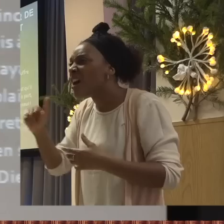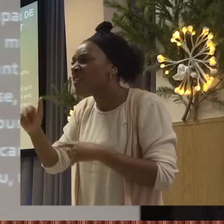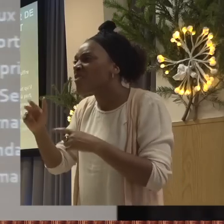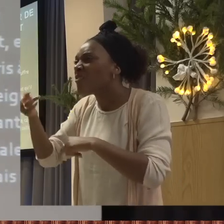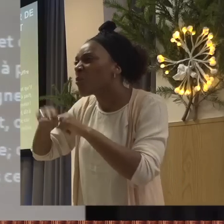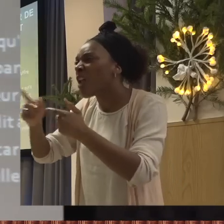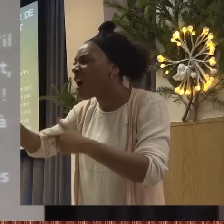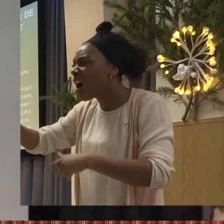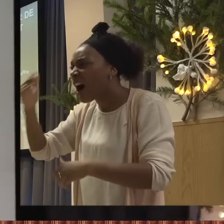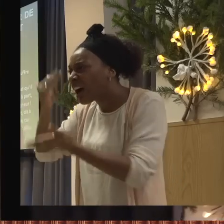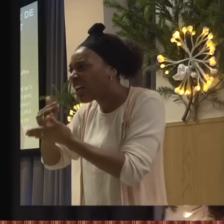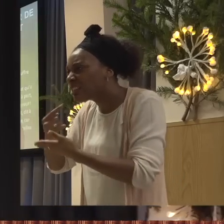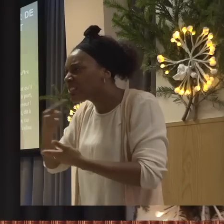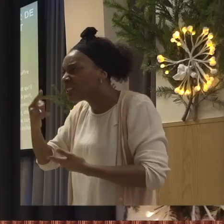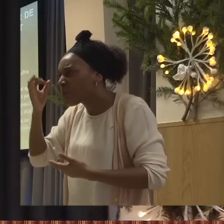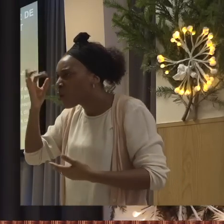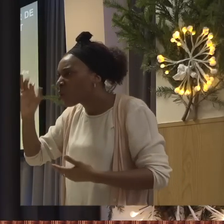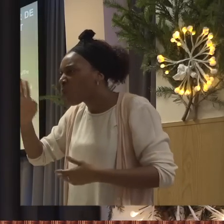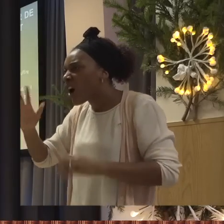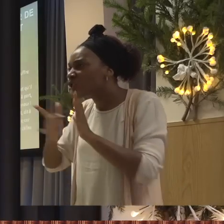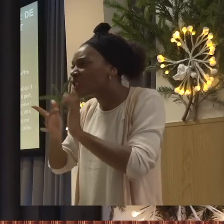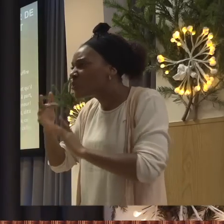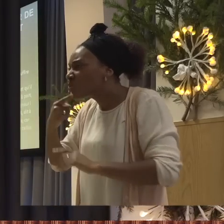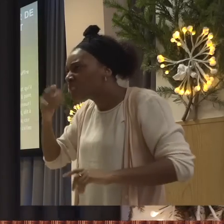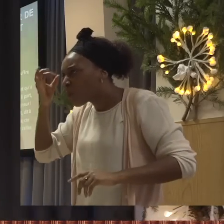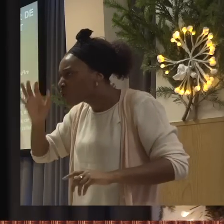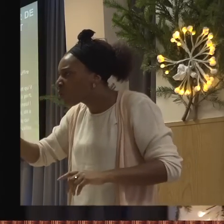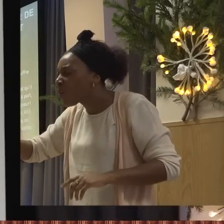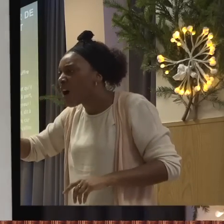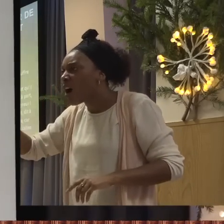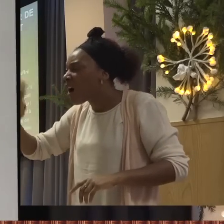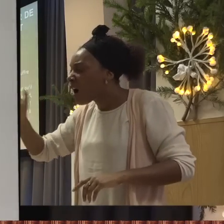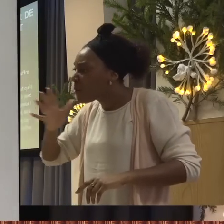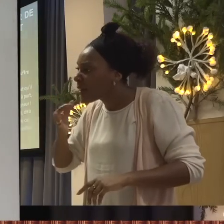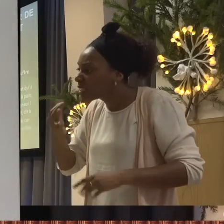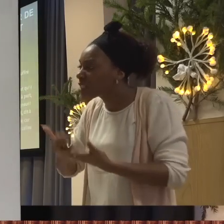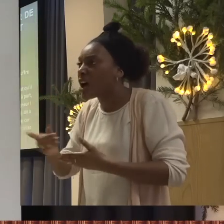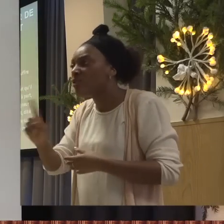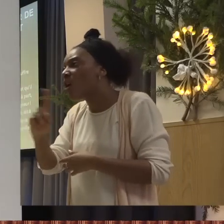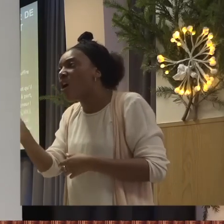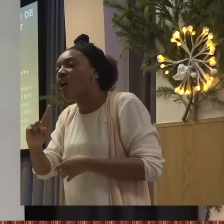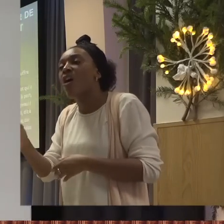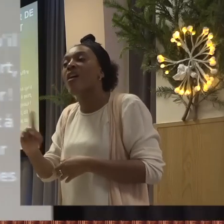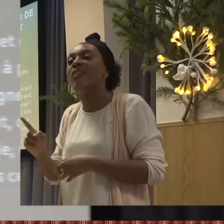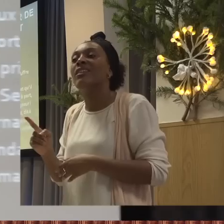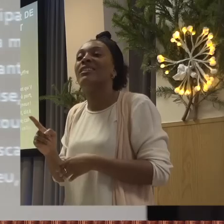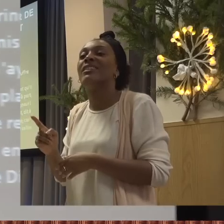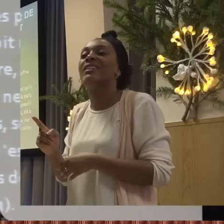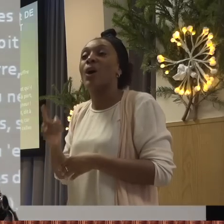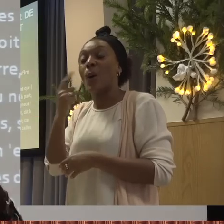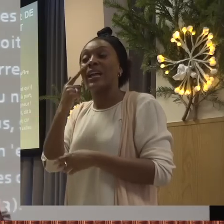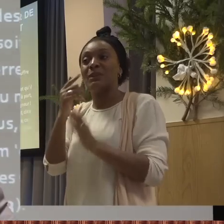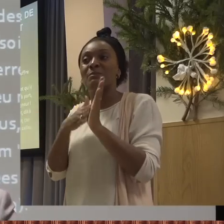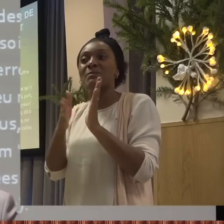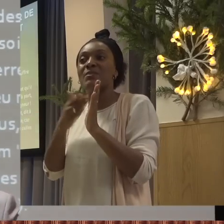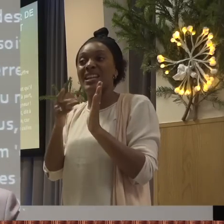que tu vas? Arrête de dire ça, qu'est-ce que tu es en train de dire? Faut mettre vous savez, par moment, prenez le texte biblique, mettez-le